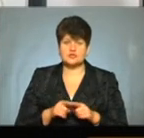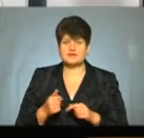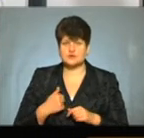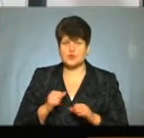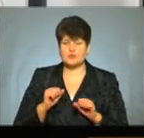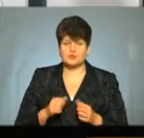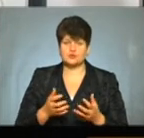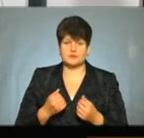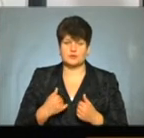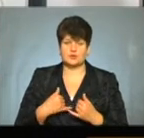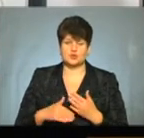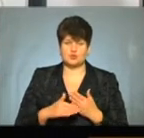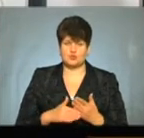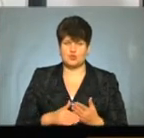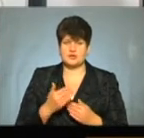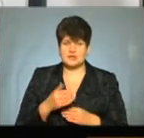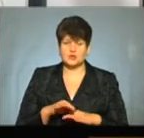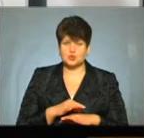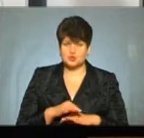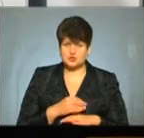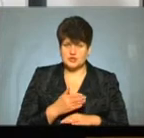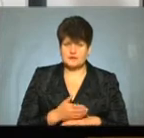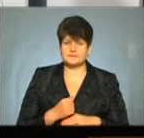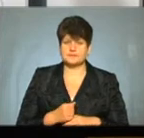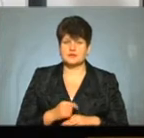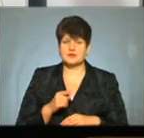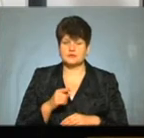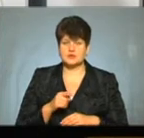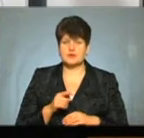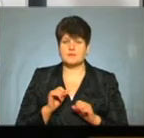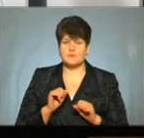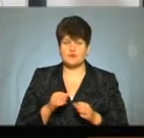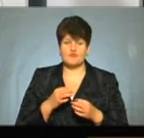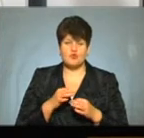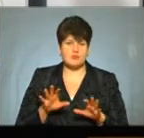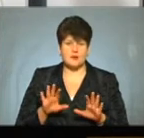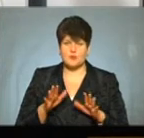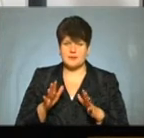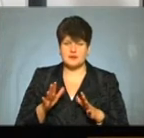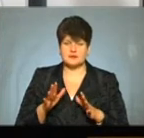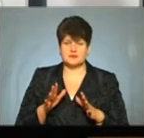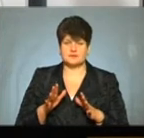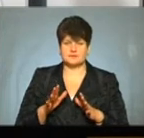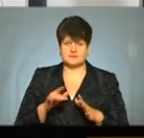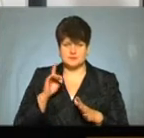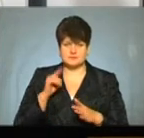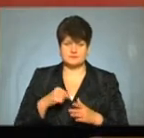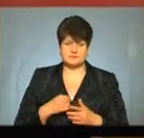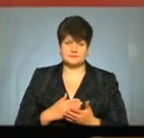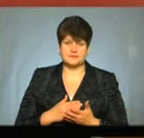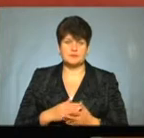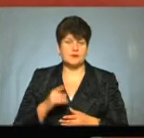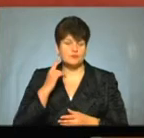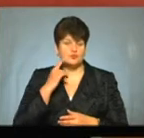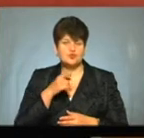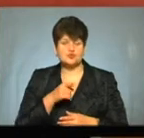отримати нас допомогу, їхні дружини, і що вони можуть в будь-який момент розраховувати на нас. Ми почули в сюжеті